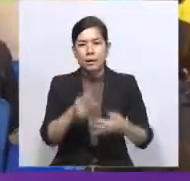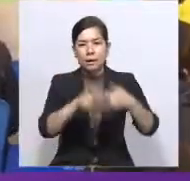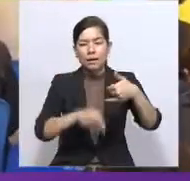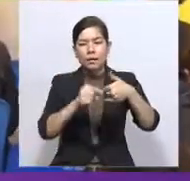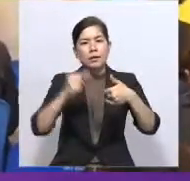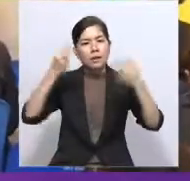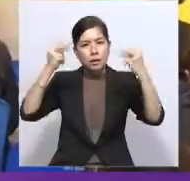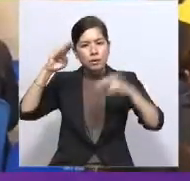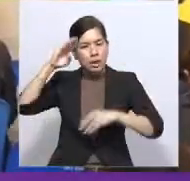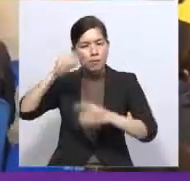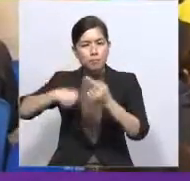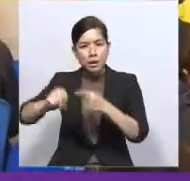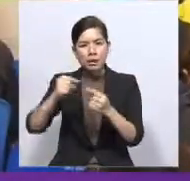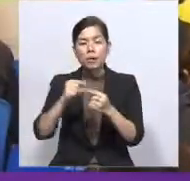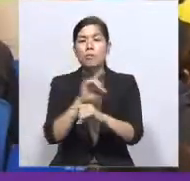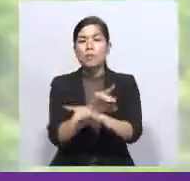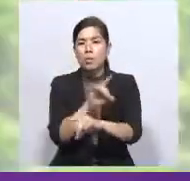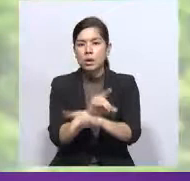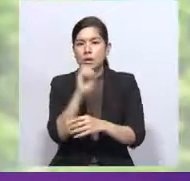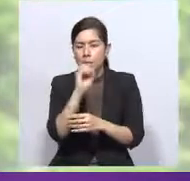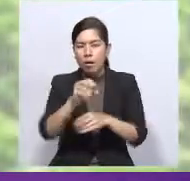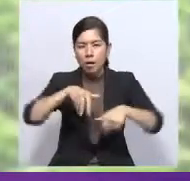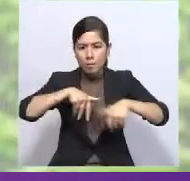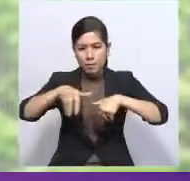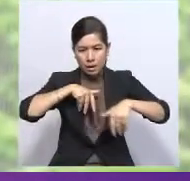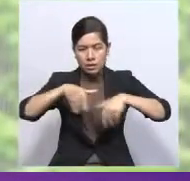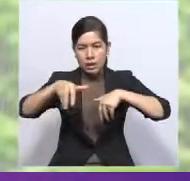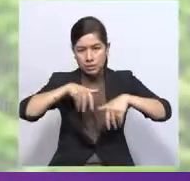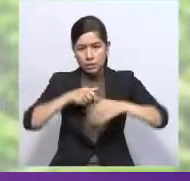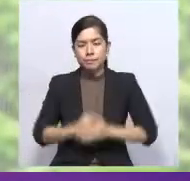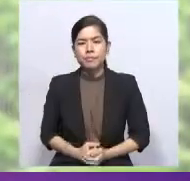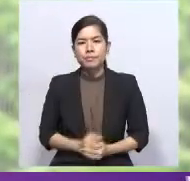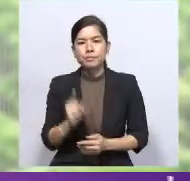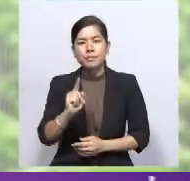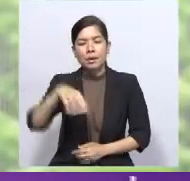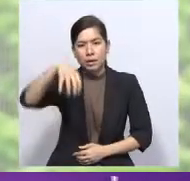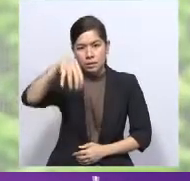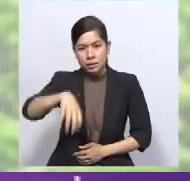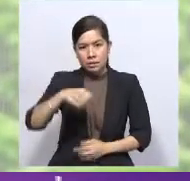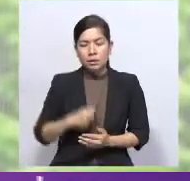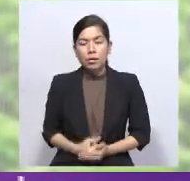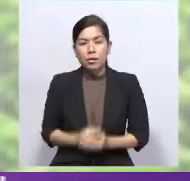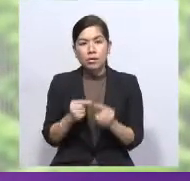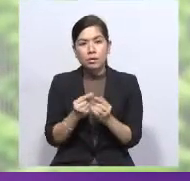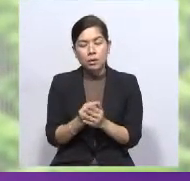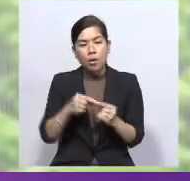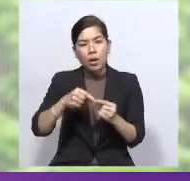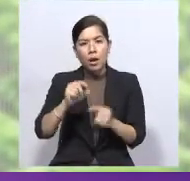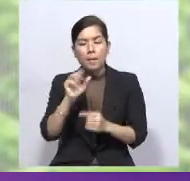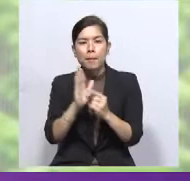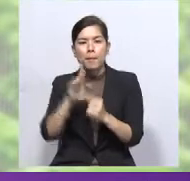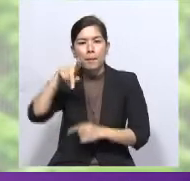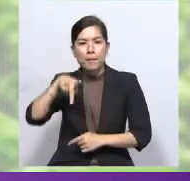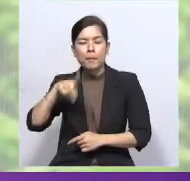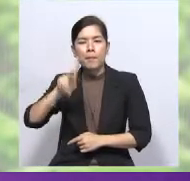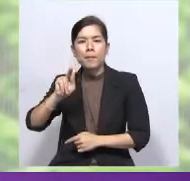ายังจังหวัดเพชรบุรีโดยกล่าวกับประชาชนระหว่างการลงพื้นที่ที่วิสาหกิจชุมชนธนาคารปูแพปลาชุมชนแหลม